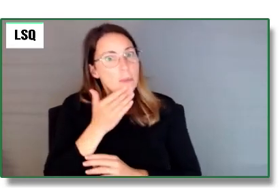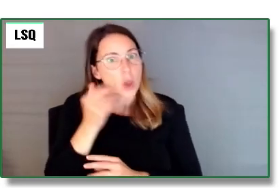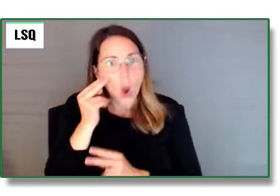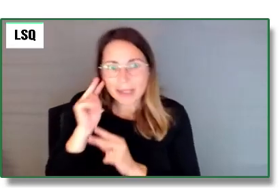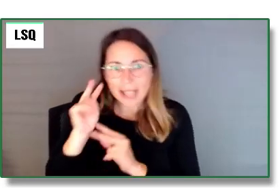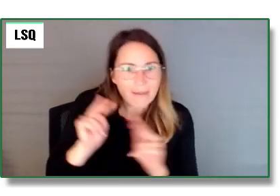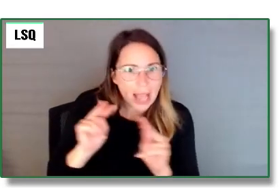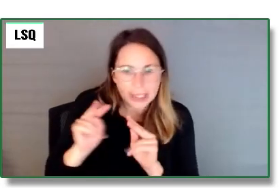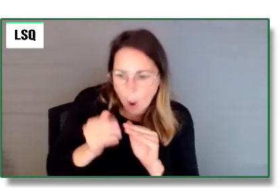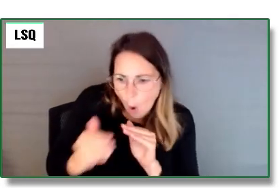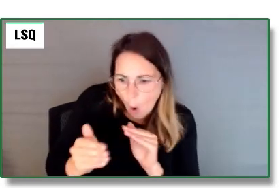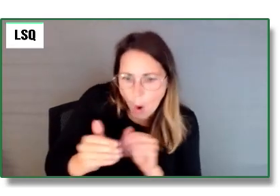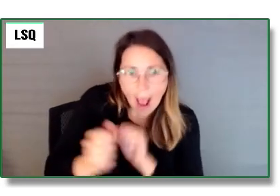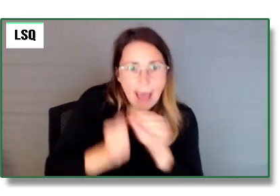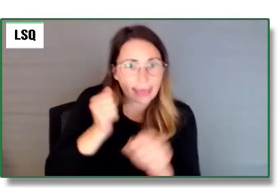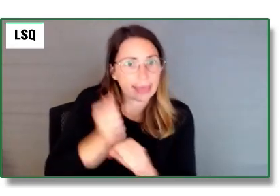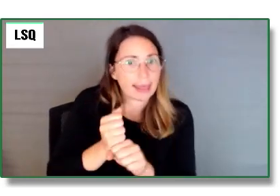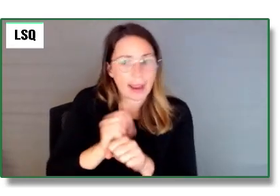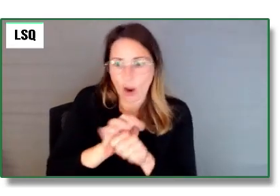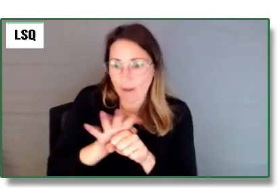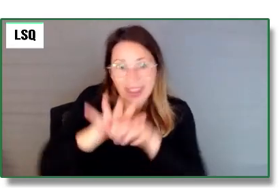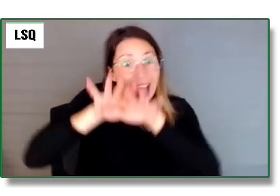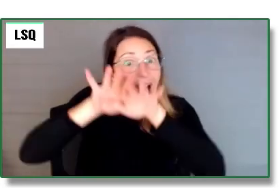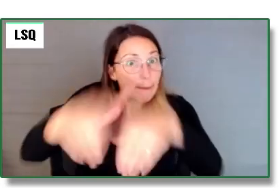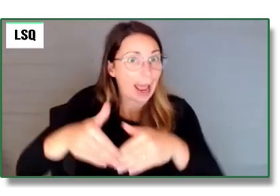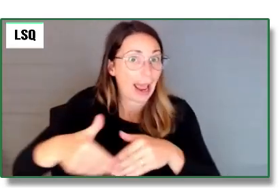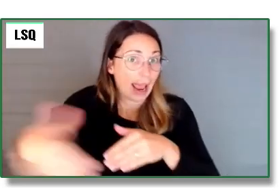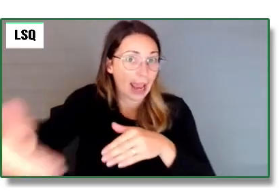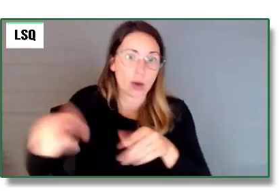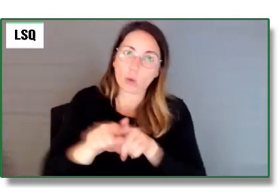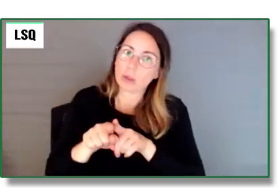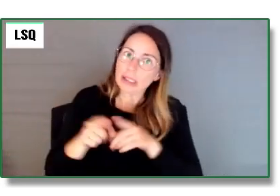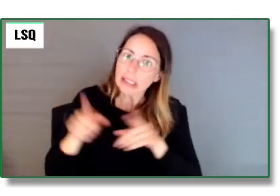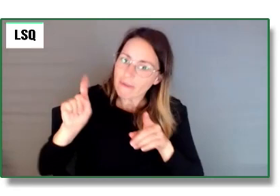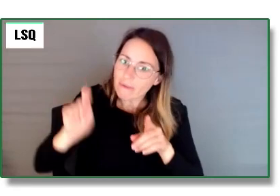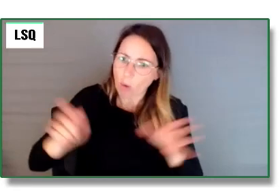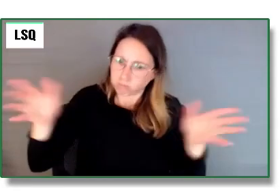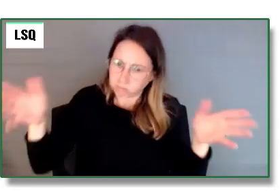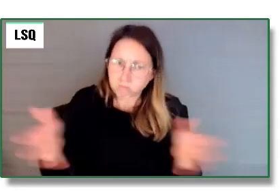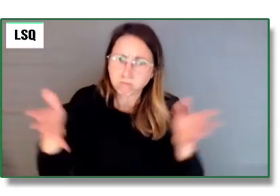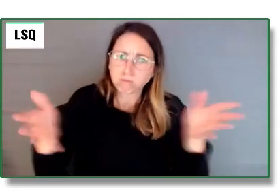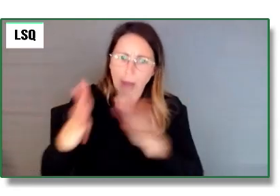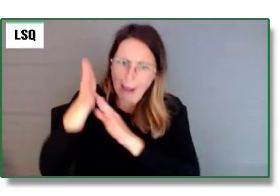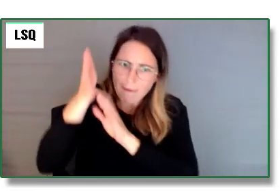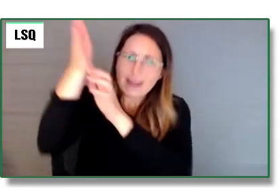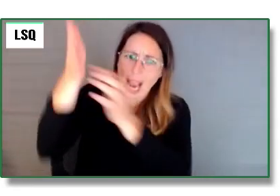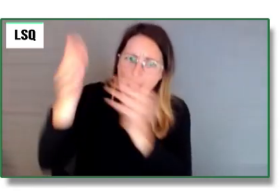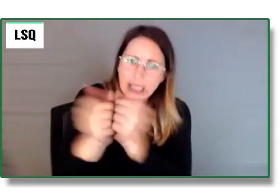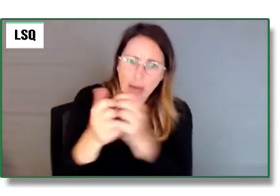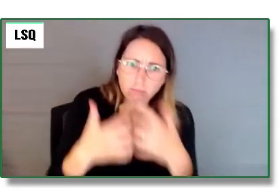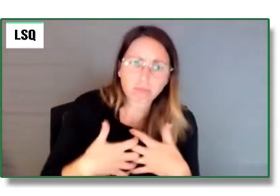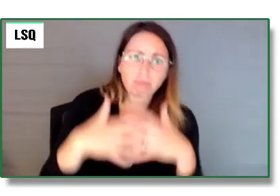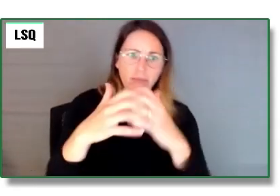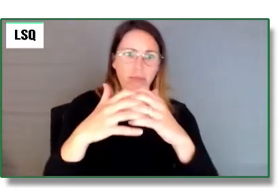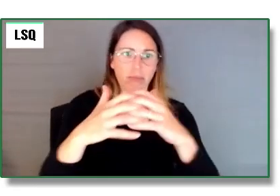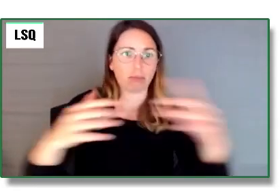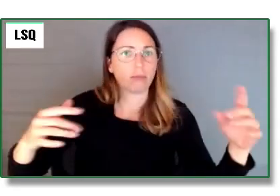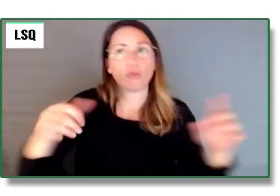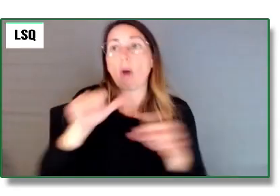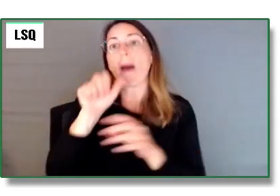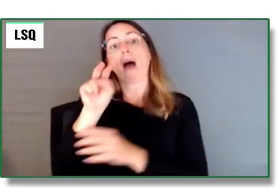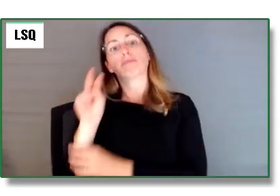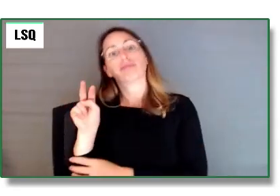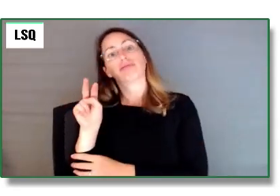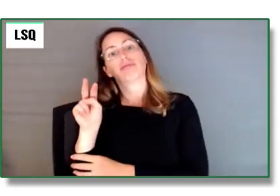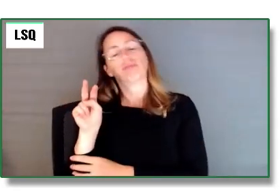aussi participer activement à la création de cet avenir et non seulement en être témoin. Les cafés